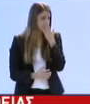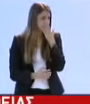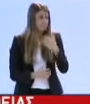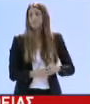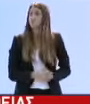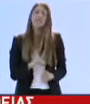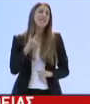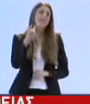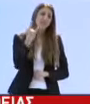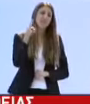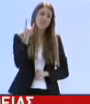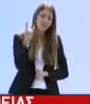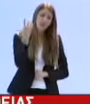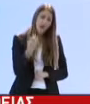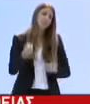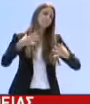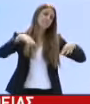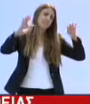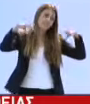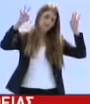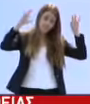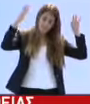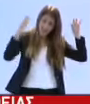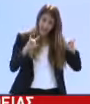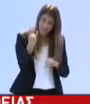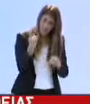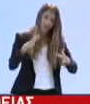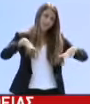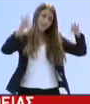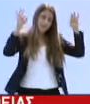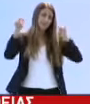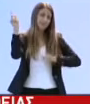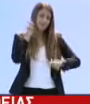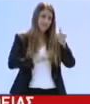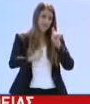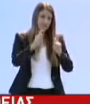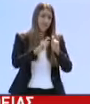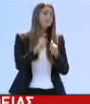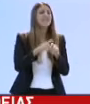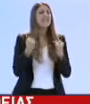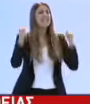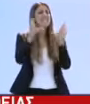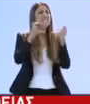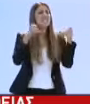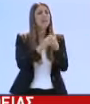Και ήδη έχουμε ξεκινήσει. Ήδη έχει δημιουργηθεί ένα δυναμικό κίνημα